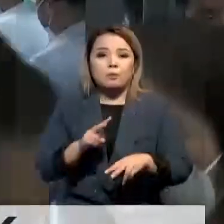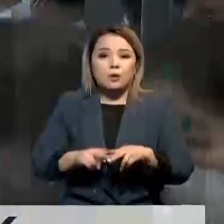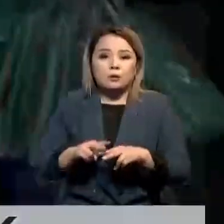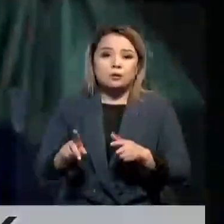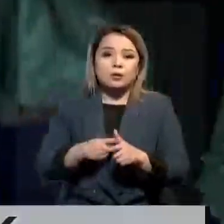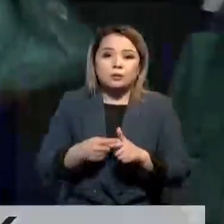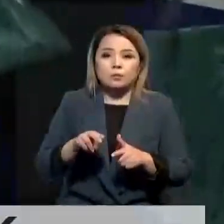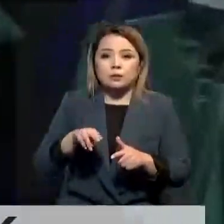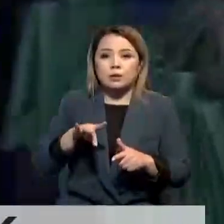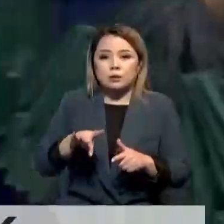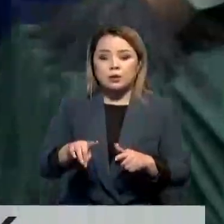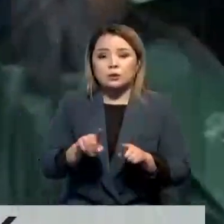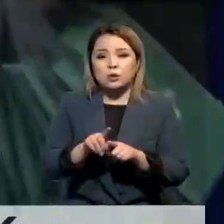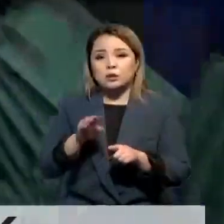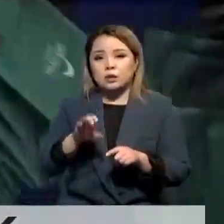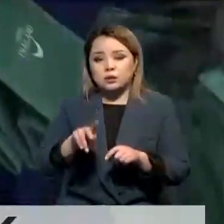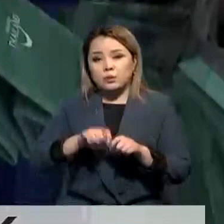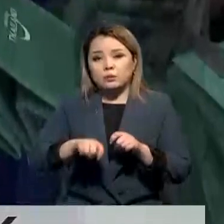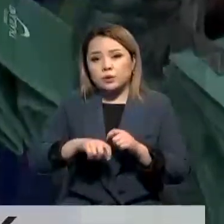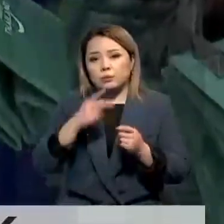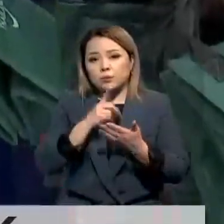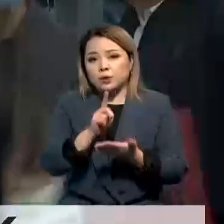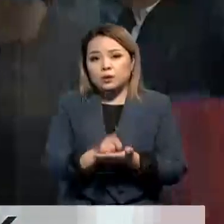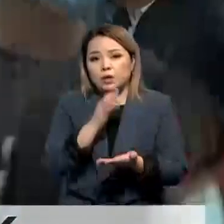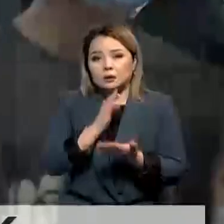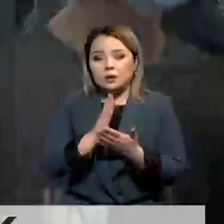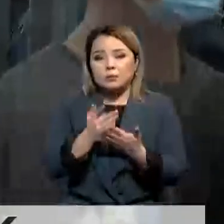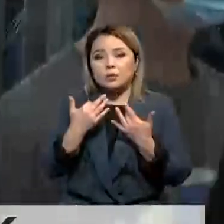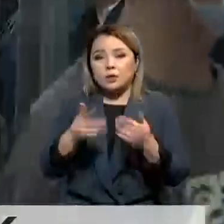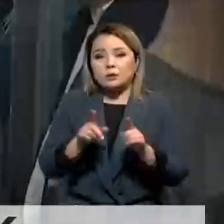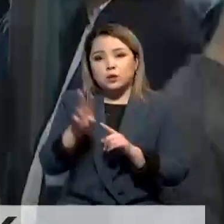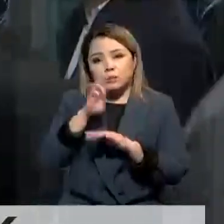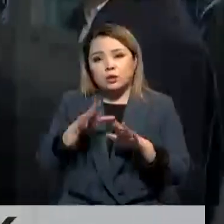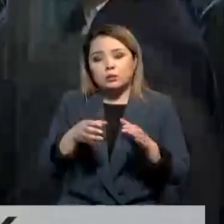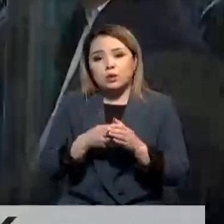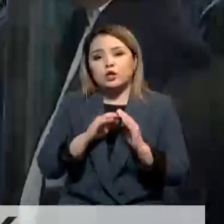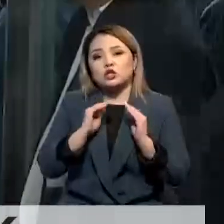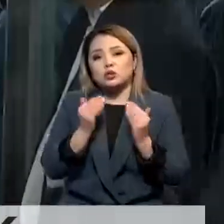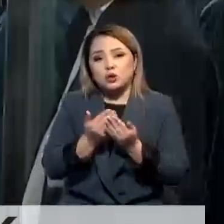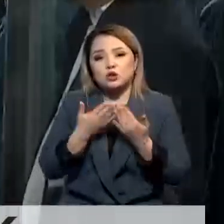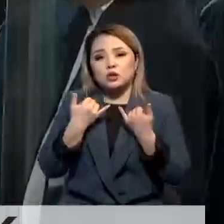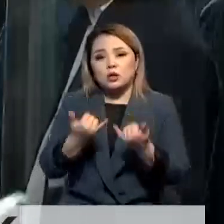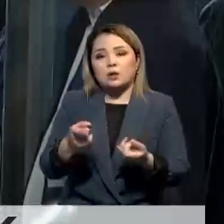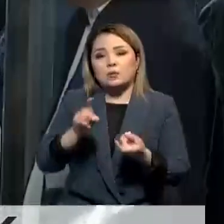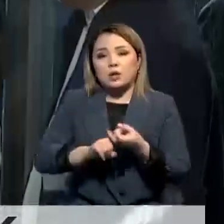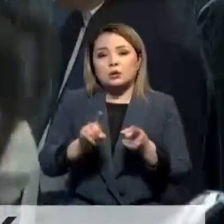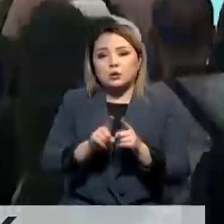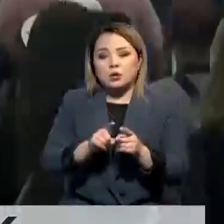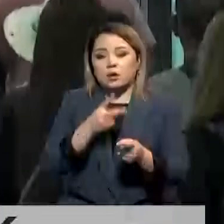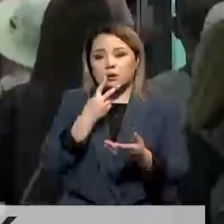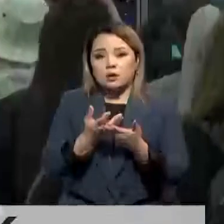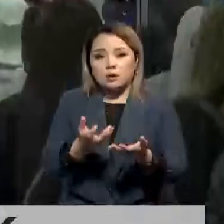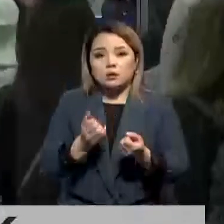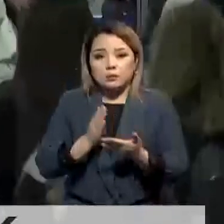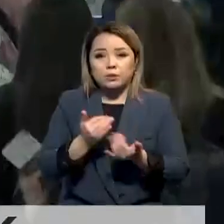немесе ПТР тестін көрсетуге міндетті болған. Енді бұл шарт әлем елдеріндегі шектеулердің жеңілдеуіне байланысты алынған. Сол